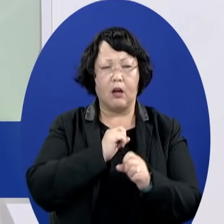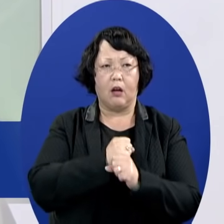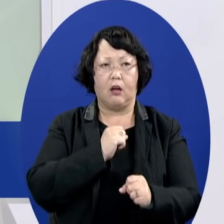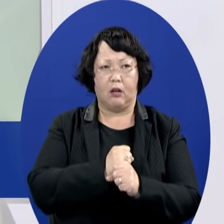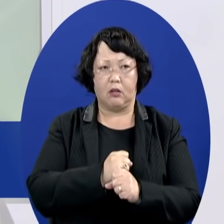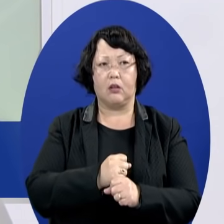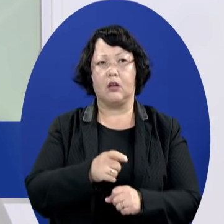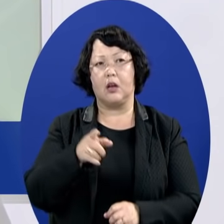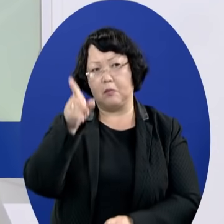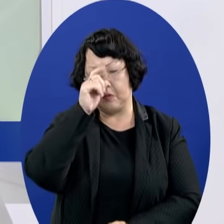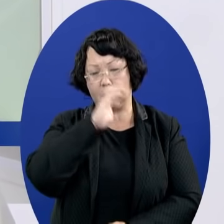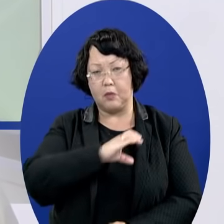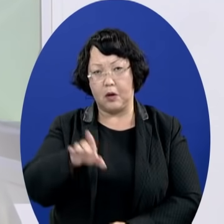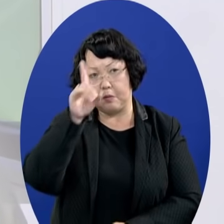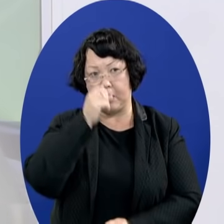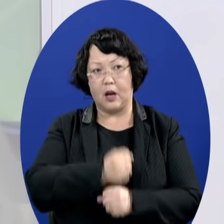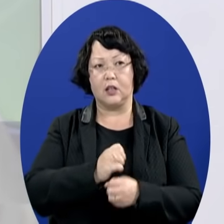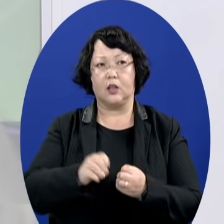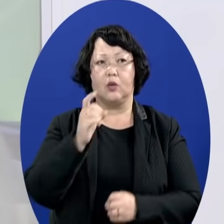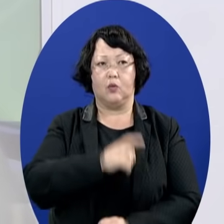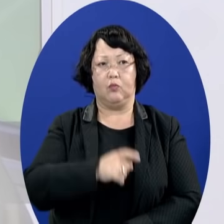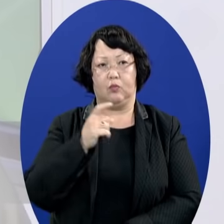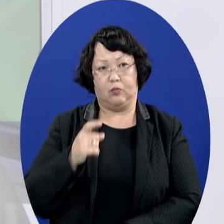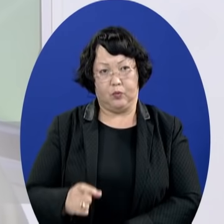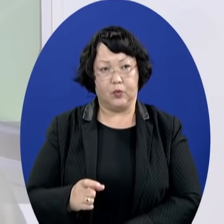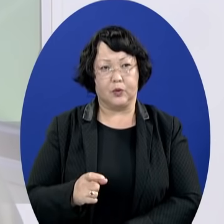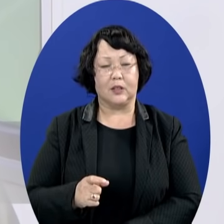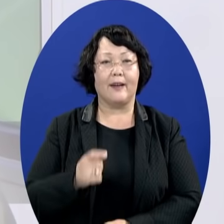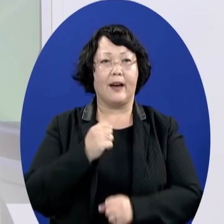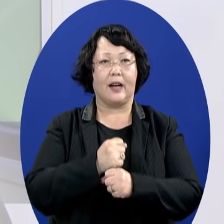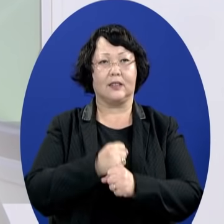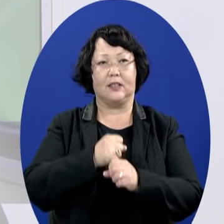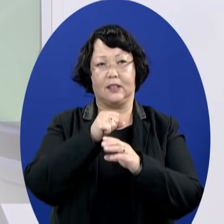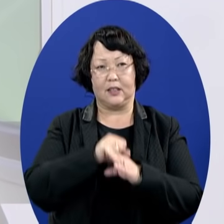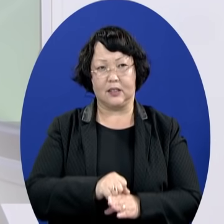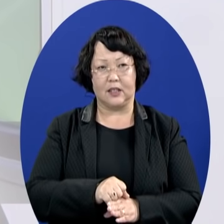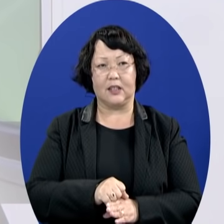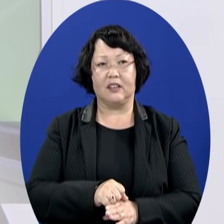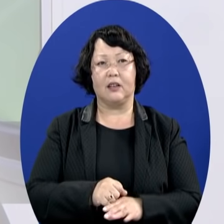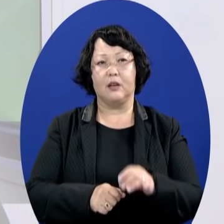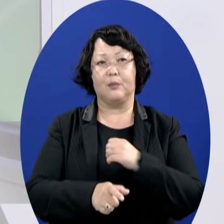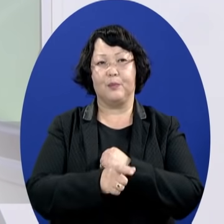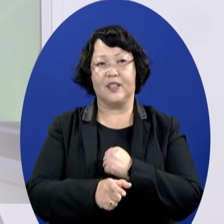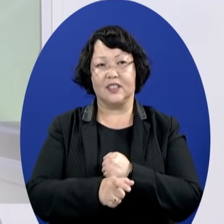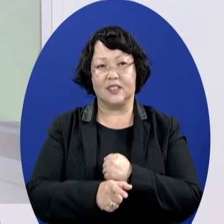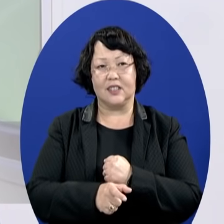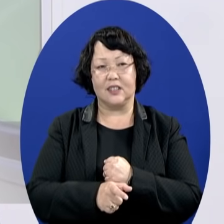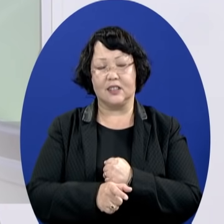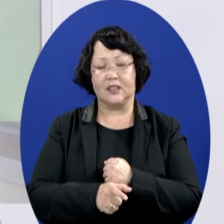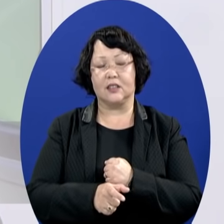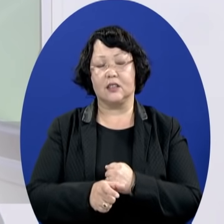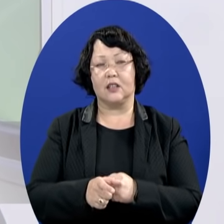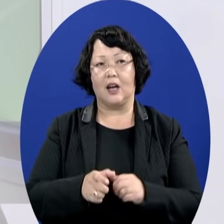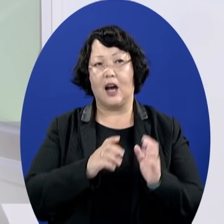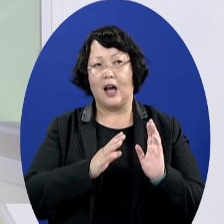Эрүүл мэндийн салбар эмнэлгийн эмч ажилчдын одоо ажлын ачаалал тэмээ за тэгээд мэрэгчлийн одоо тэр